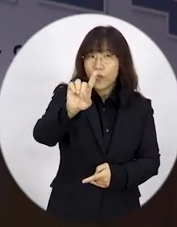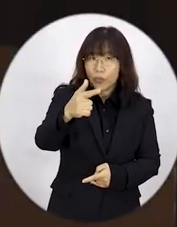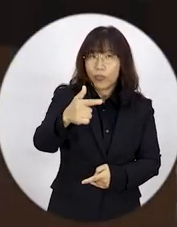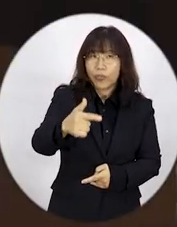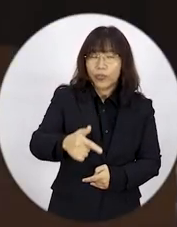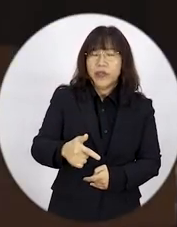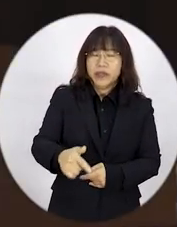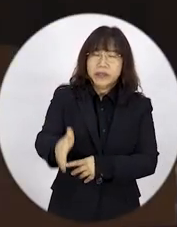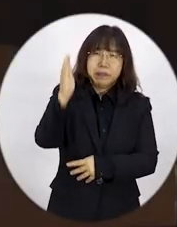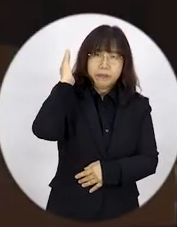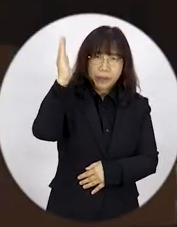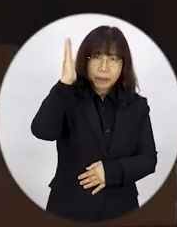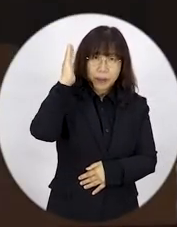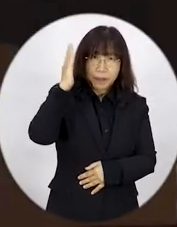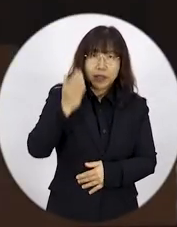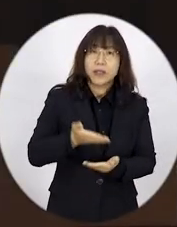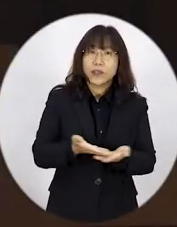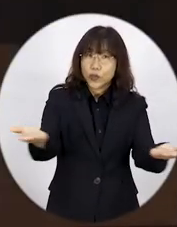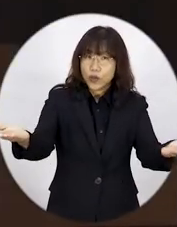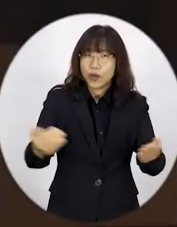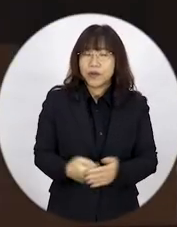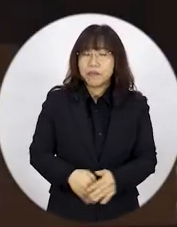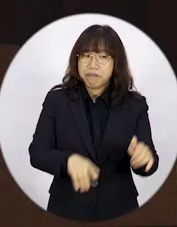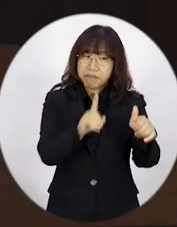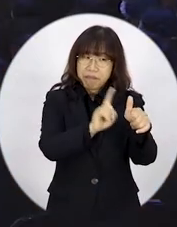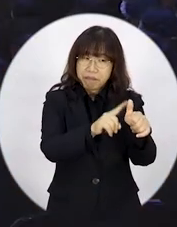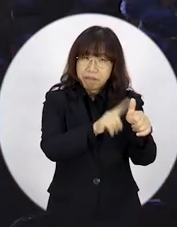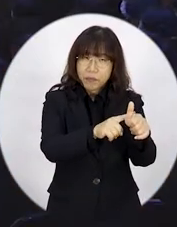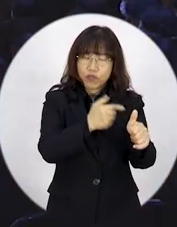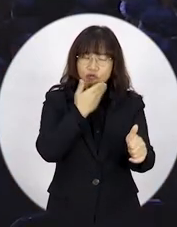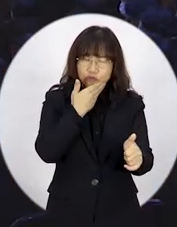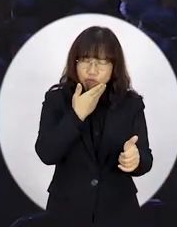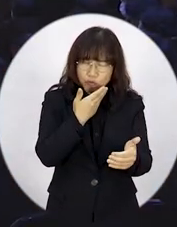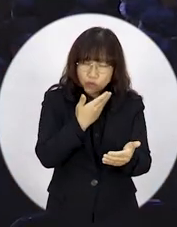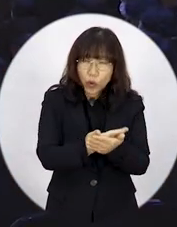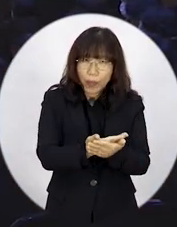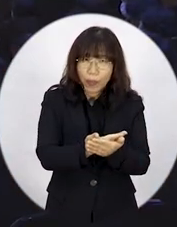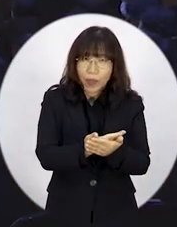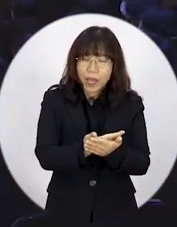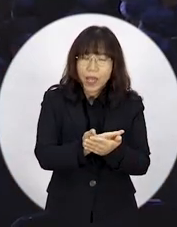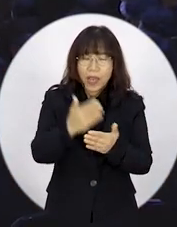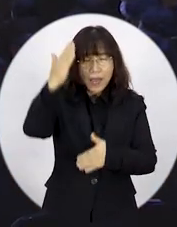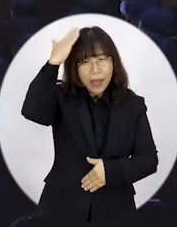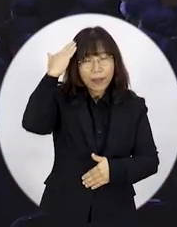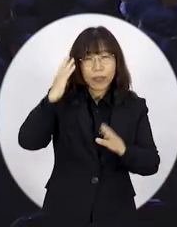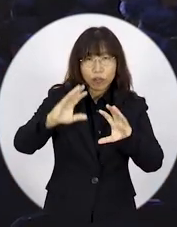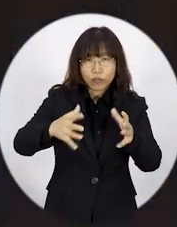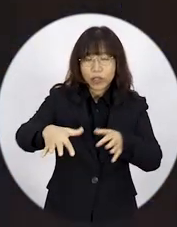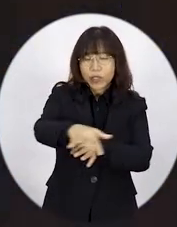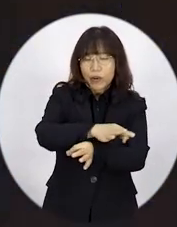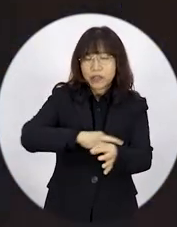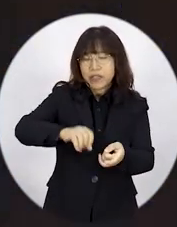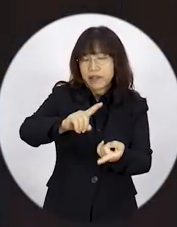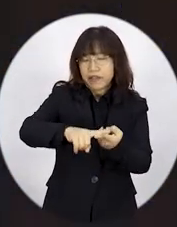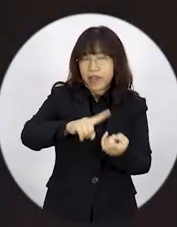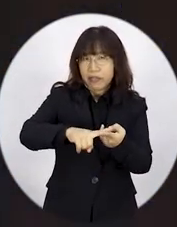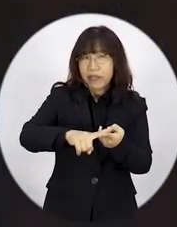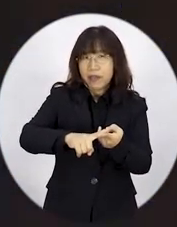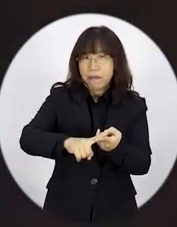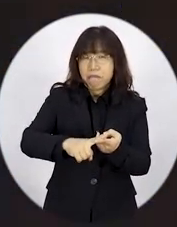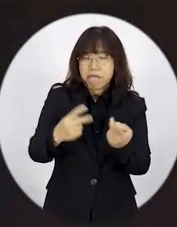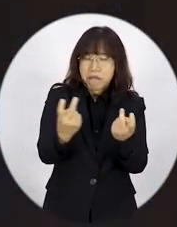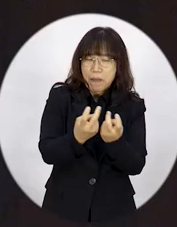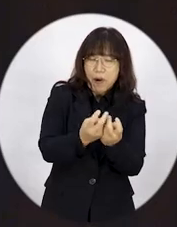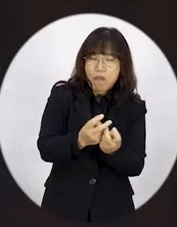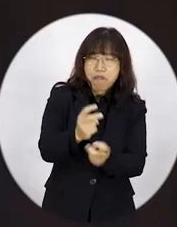강의가 이어졌습니다. 강의에서 박병원 이사장은 중대한 기로에선 한국 경제의 문제 진단과 이에 대한